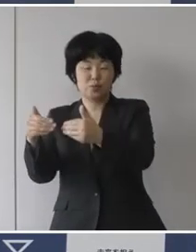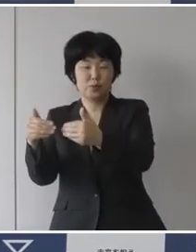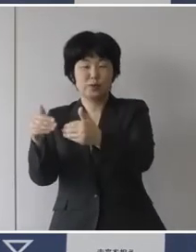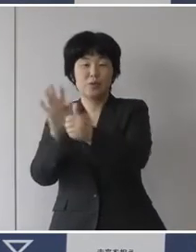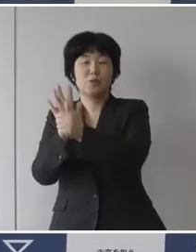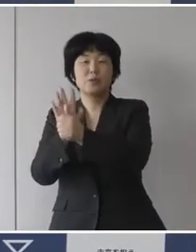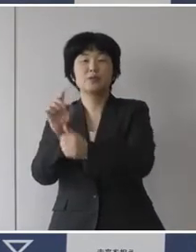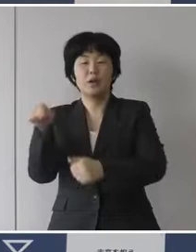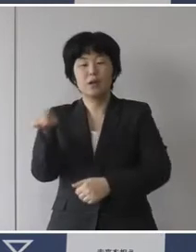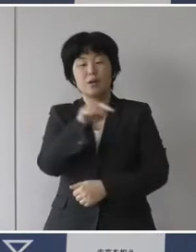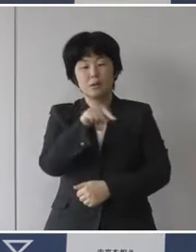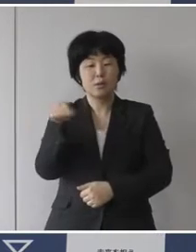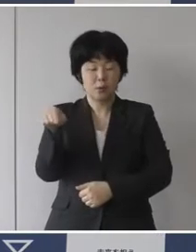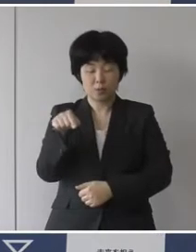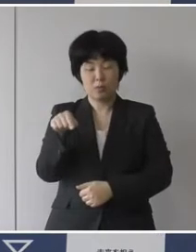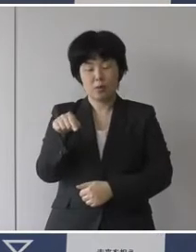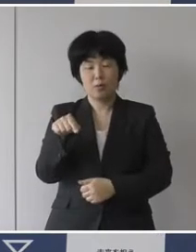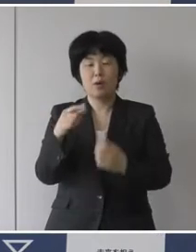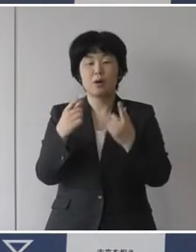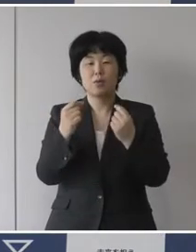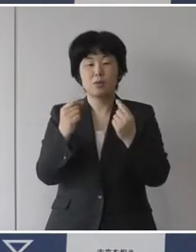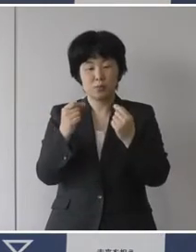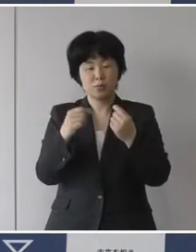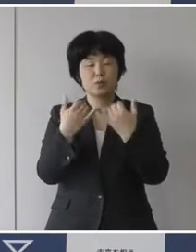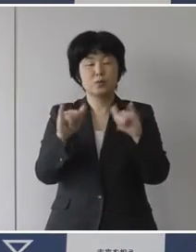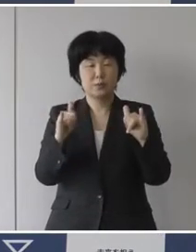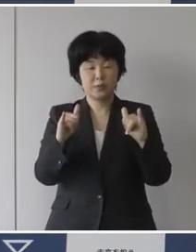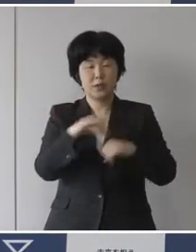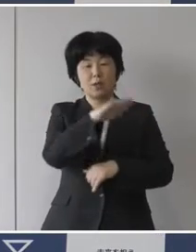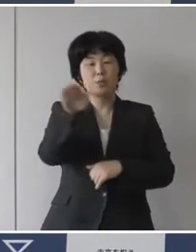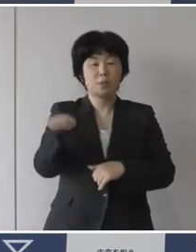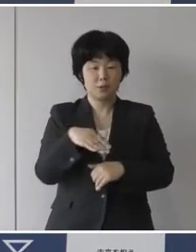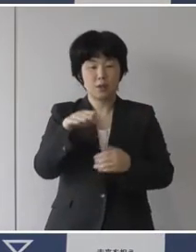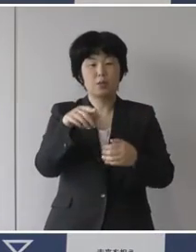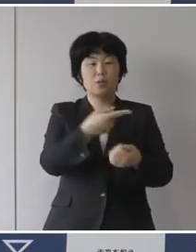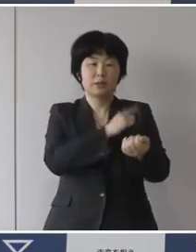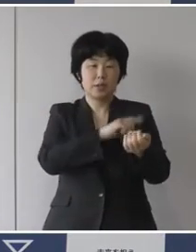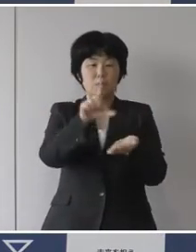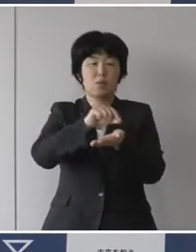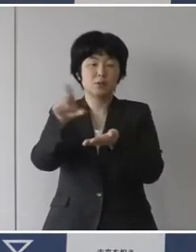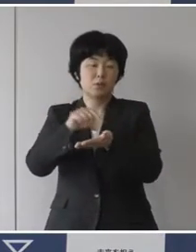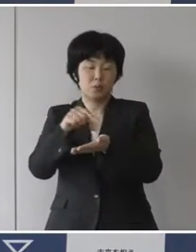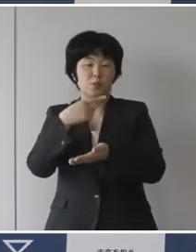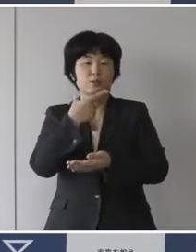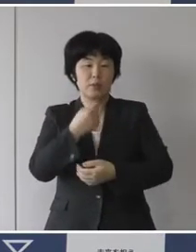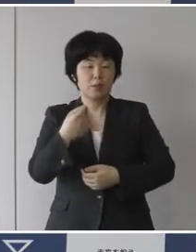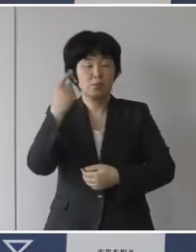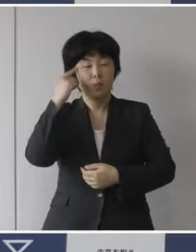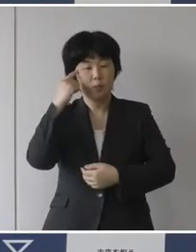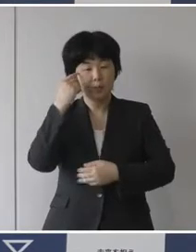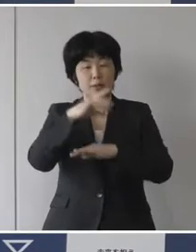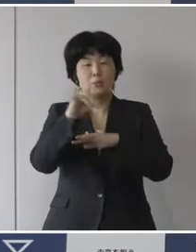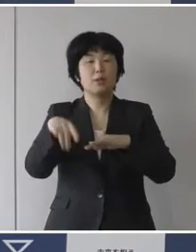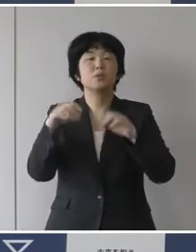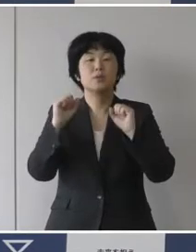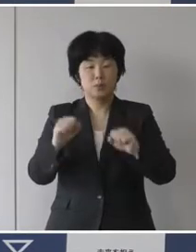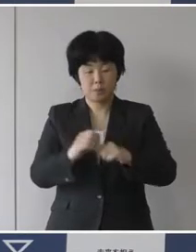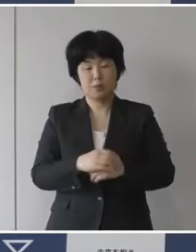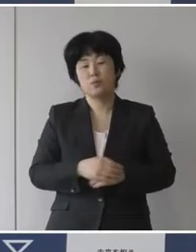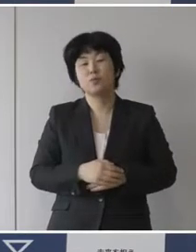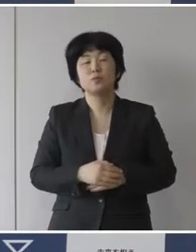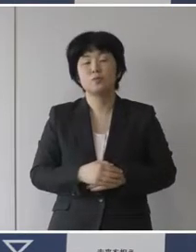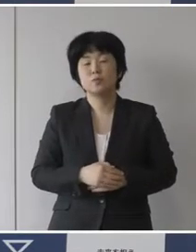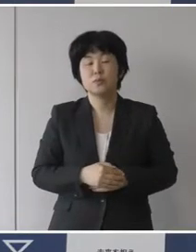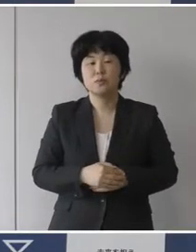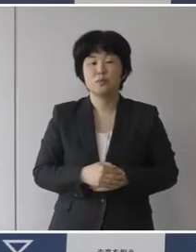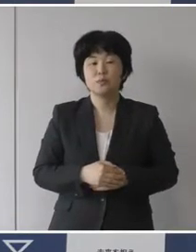間の皆さんの力を活用させてもらうという同じ流れのアドバイザーということであります。で、